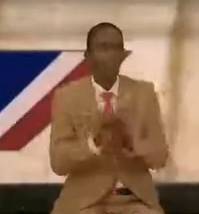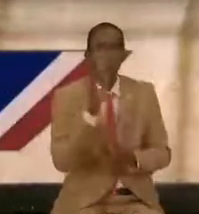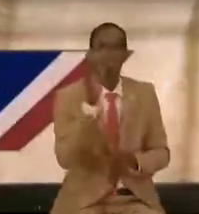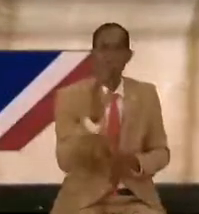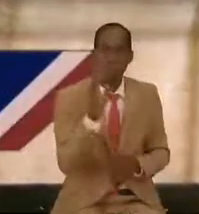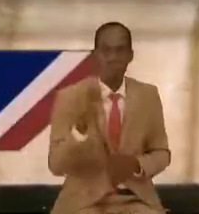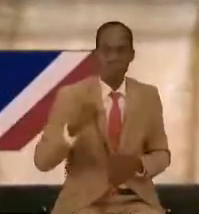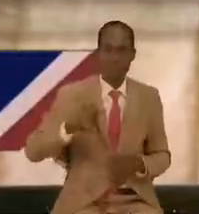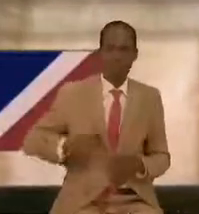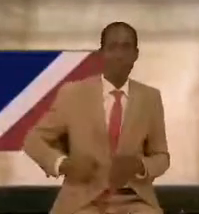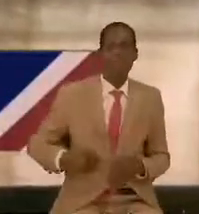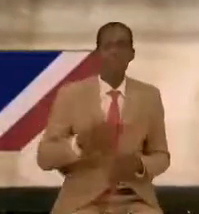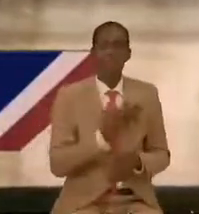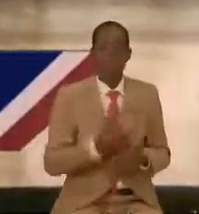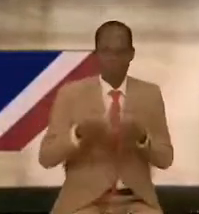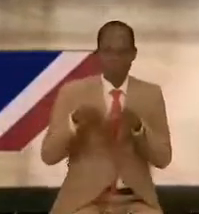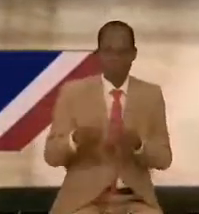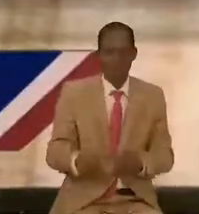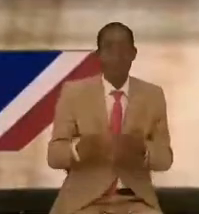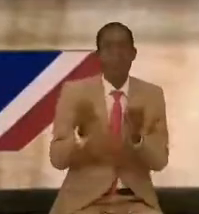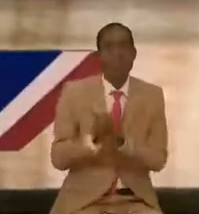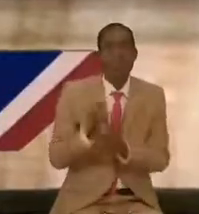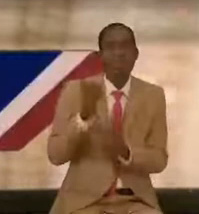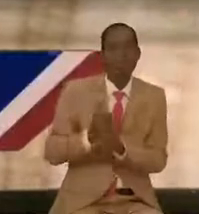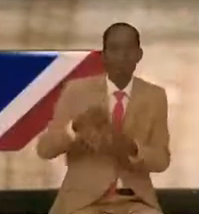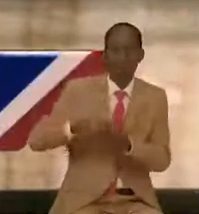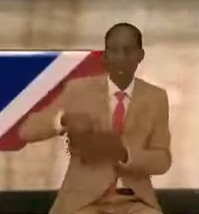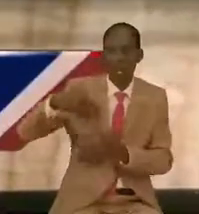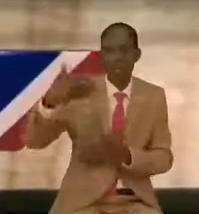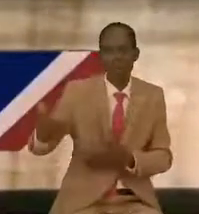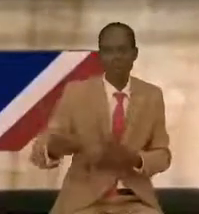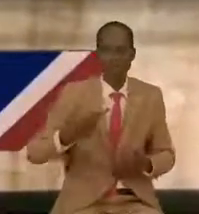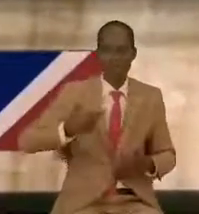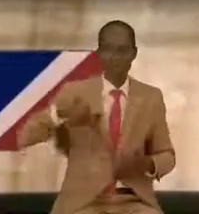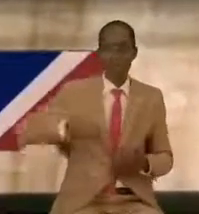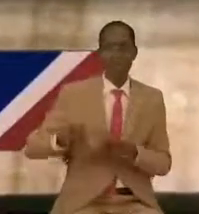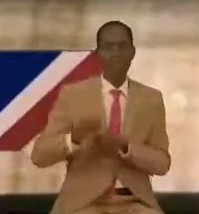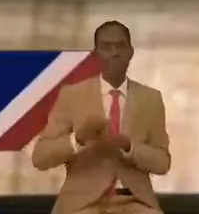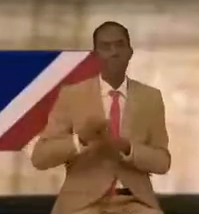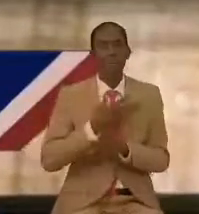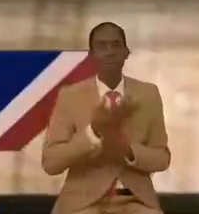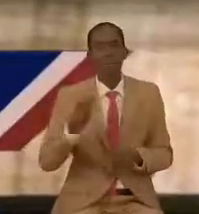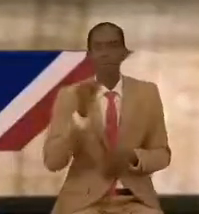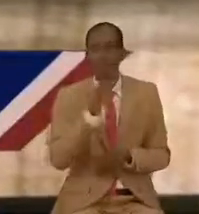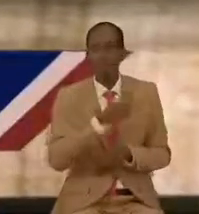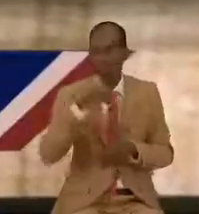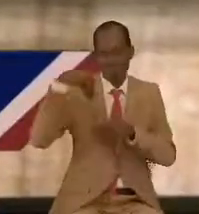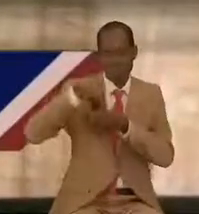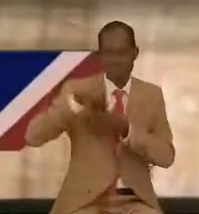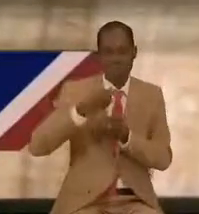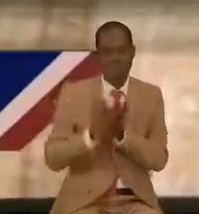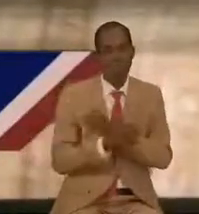la circoncision et ils embrassent les choses, la religion extérieure, il n'y a pas